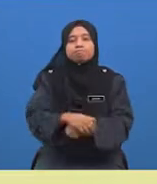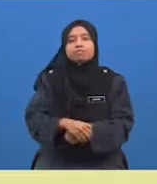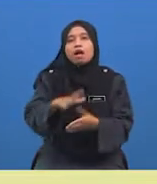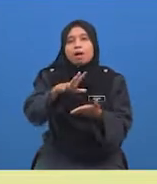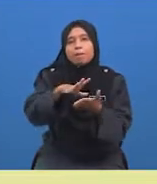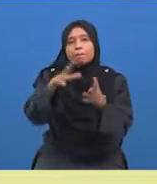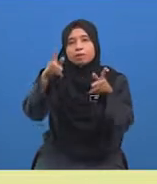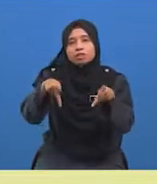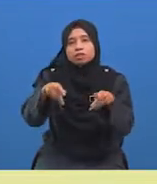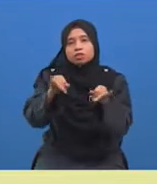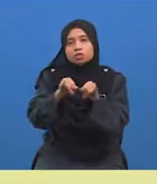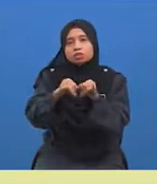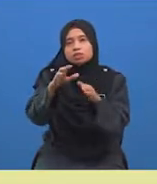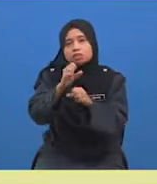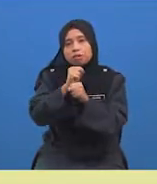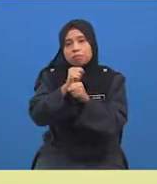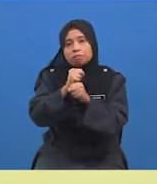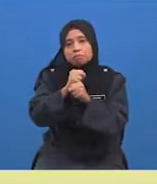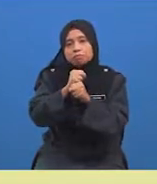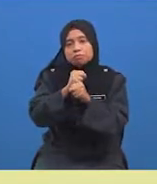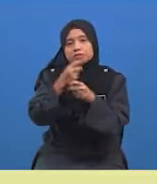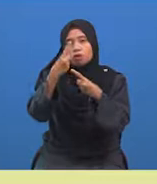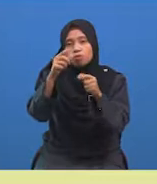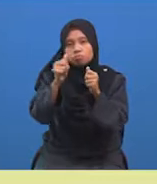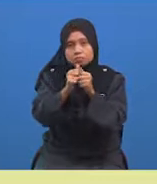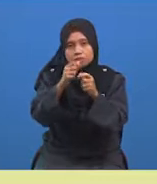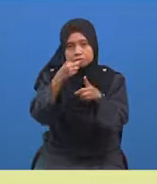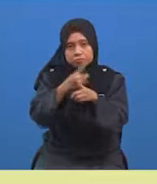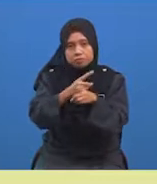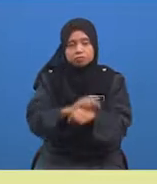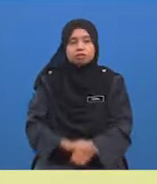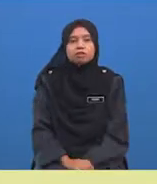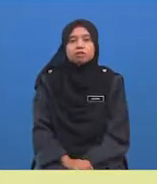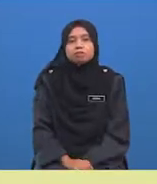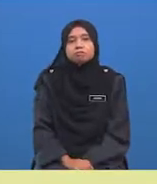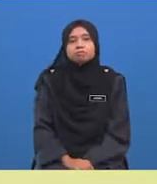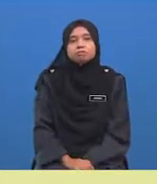Pelajar juga dapat mengetahui teknik menjawab soalan dengan betul.